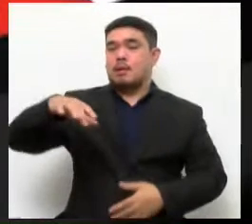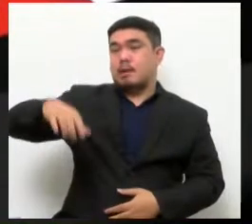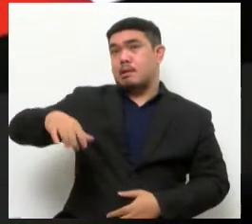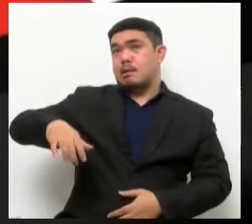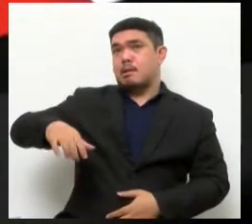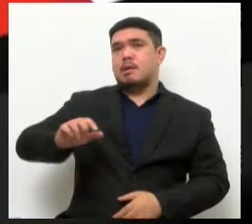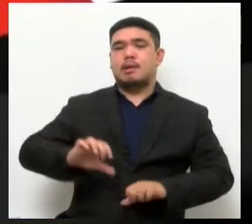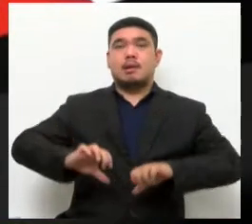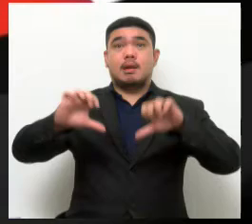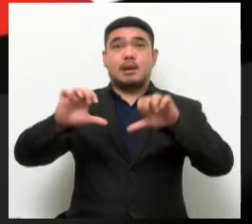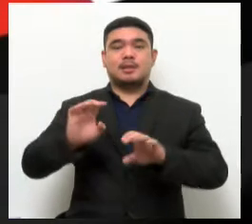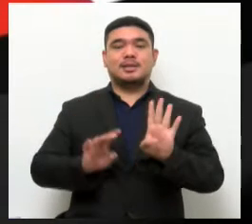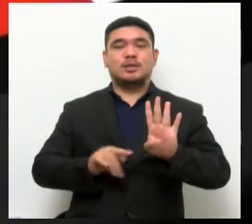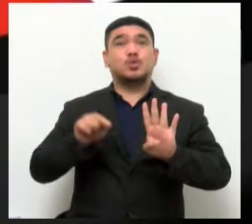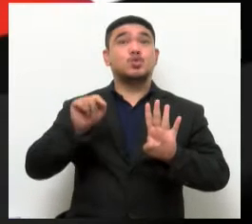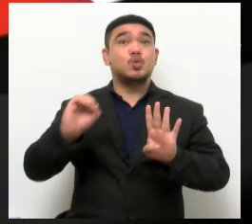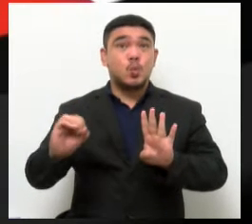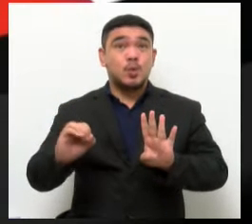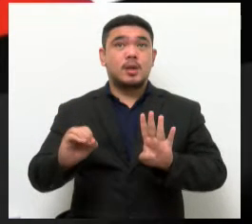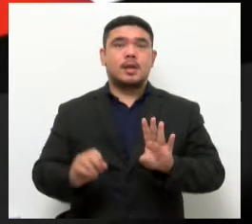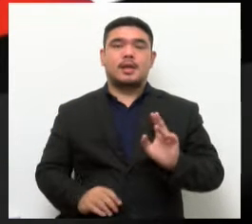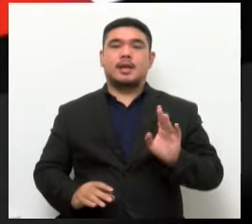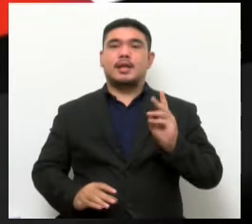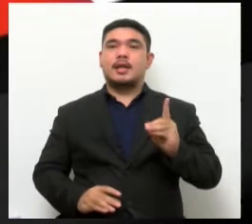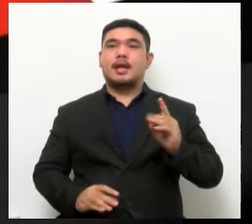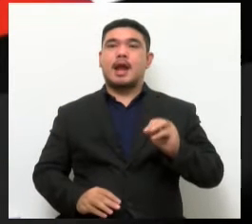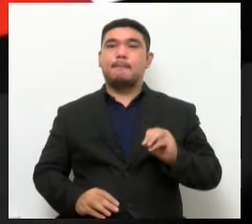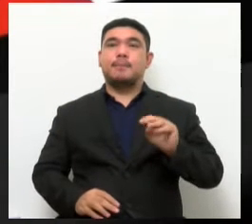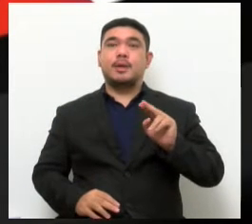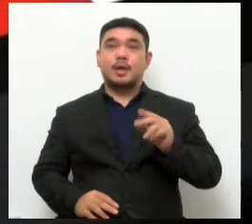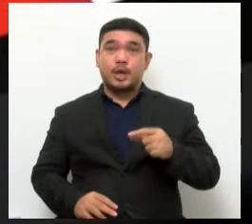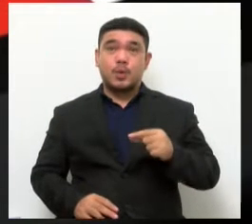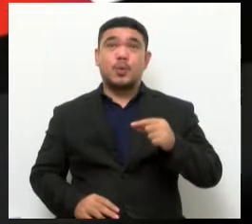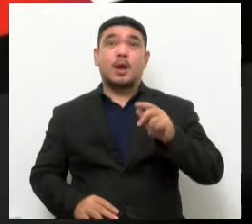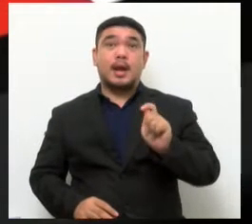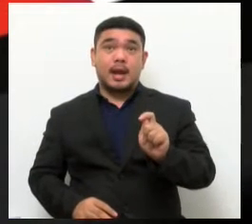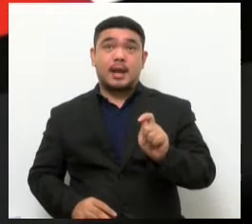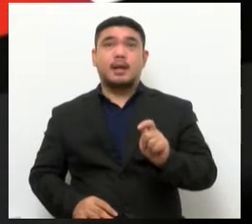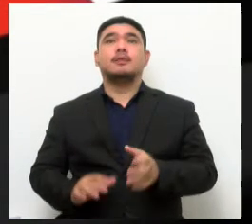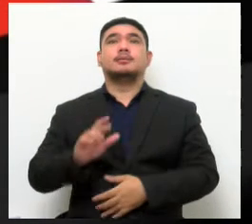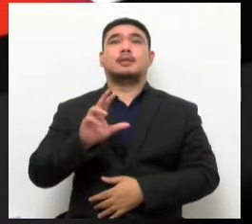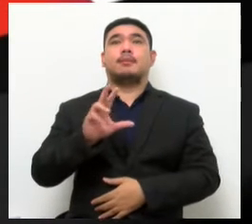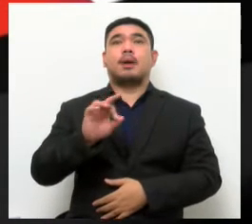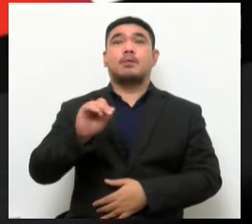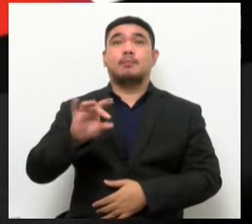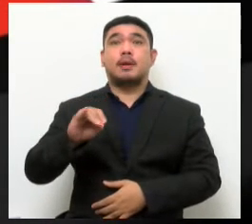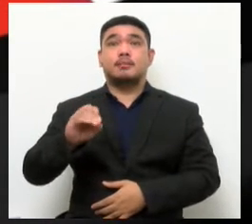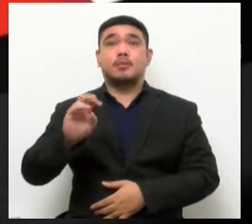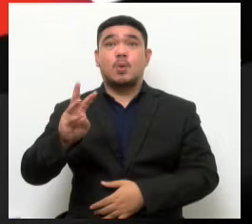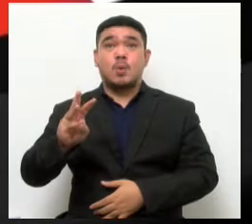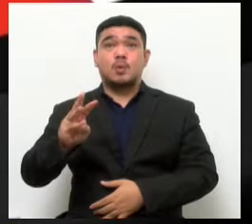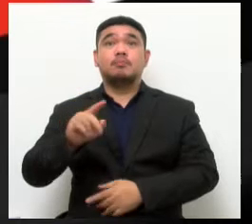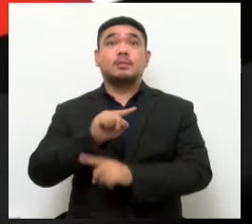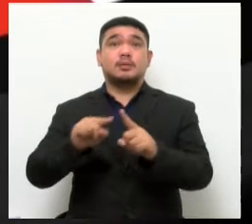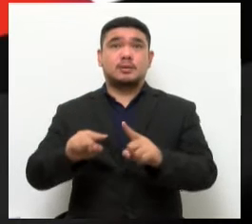การเป็นราชการ 4.0 PMQA ได้คะแนน 3.980 ร้อยละ 87.26